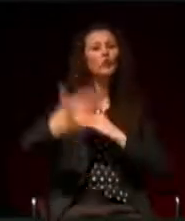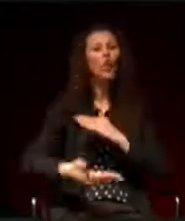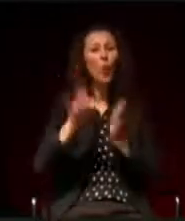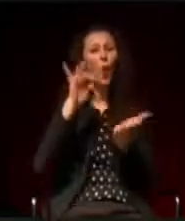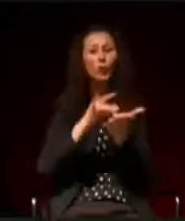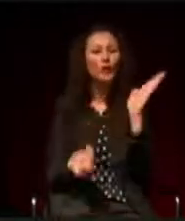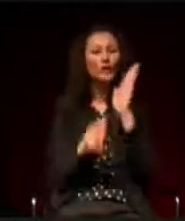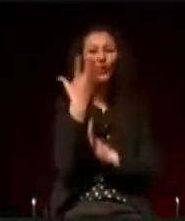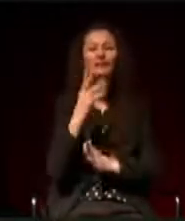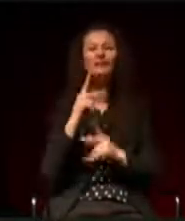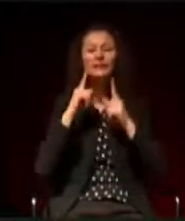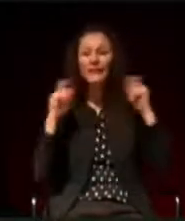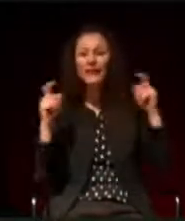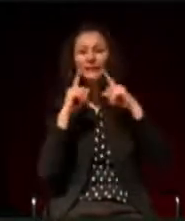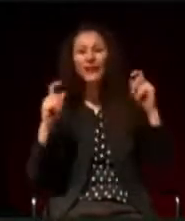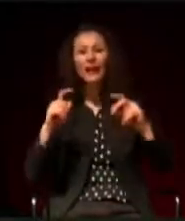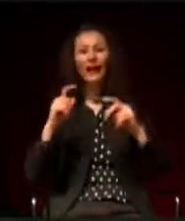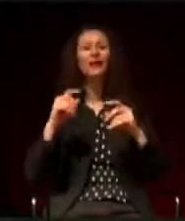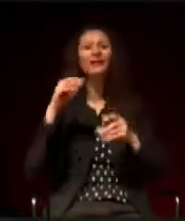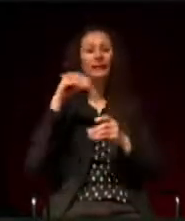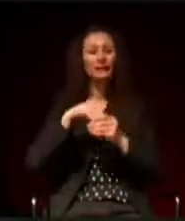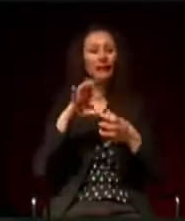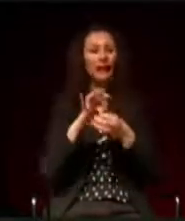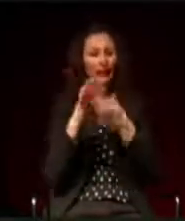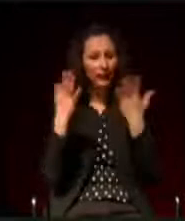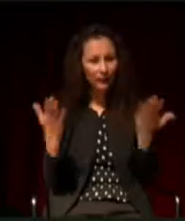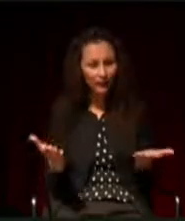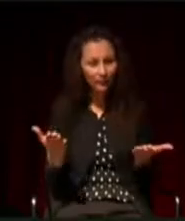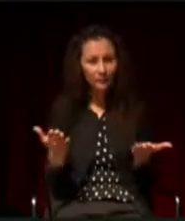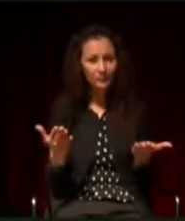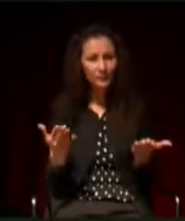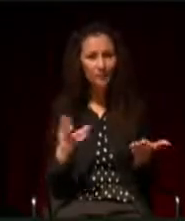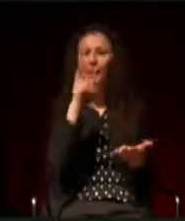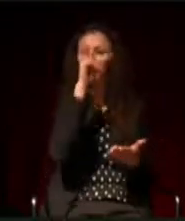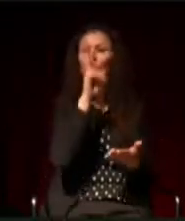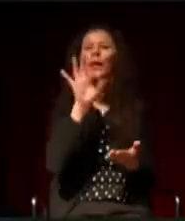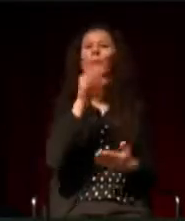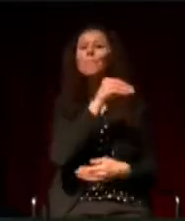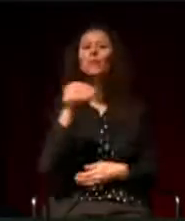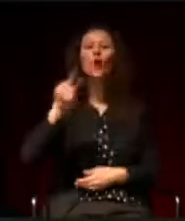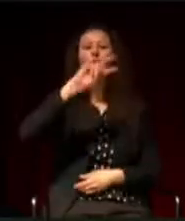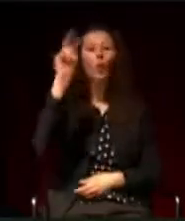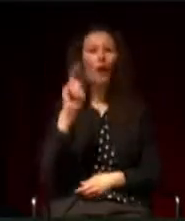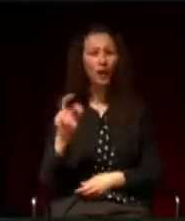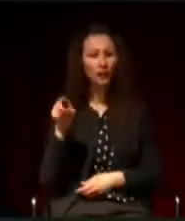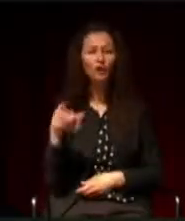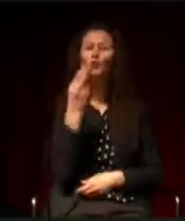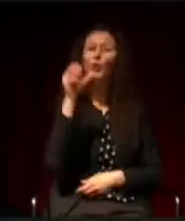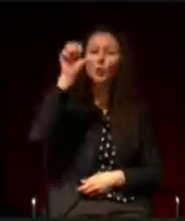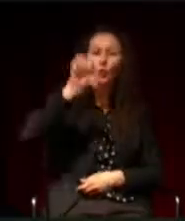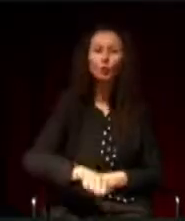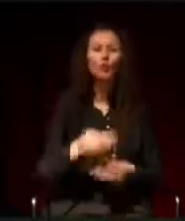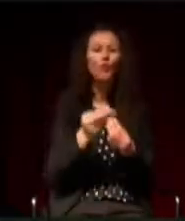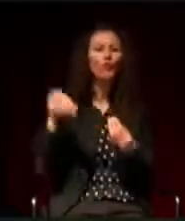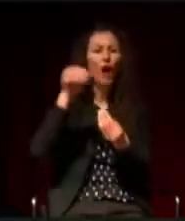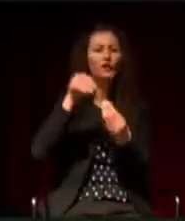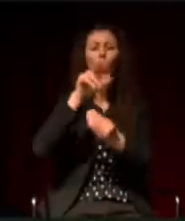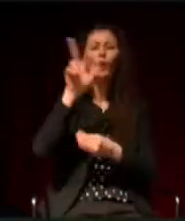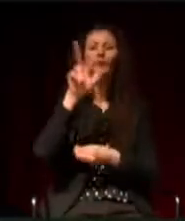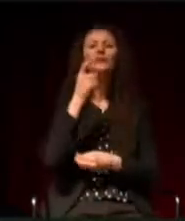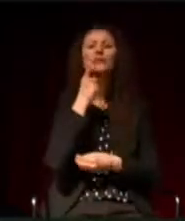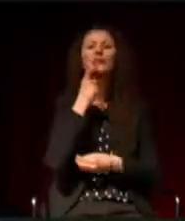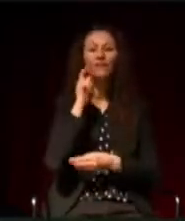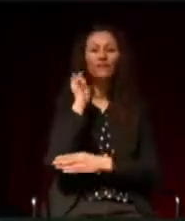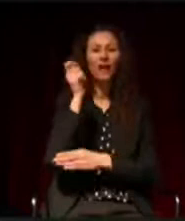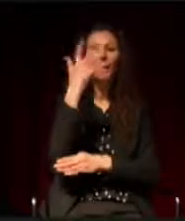çıkan zararların telafisiyle ilgili 250 milyon dolarlık çok düşük faizli ve 30 yıl